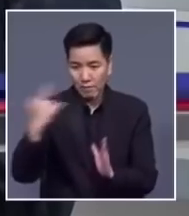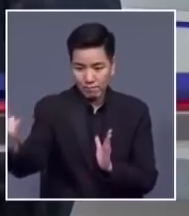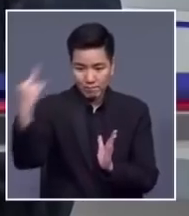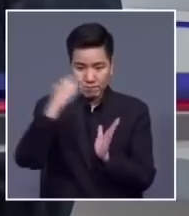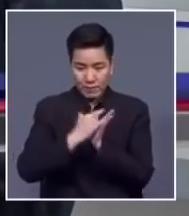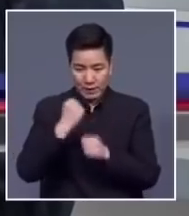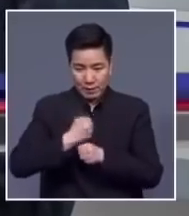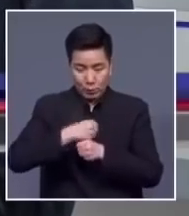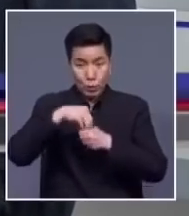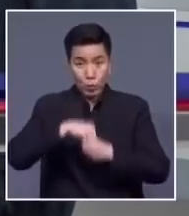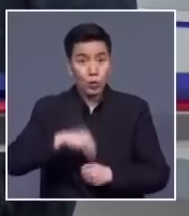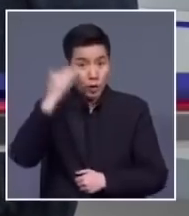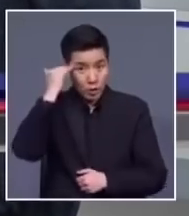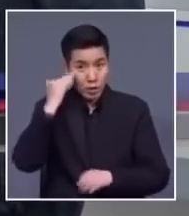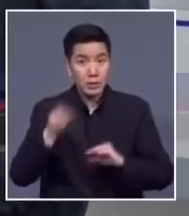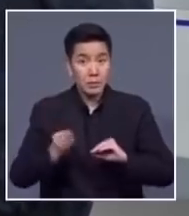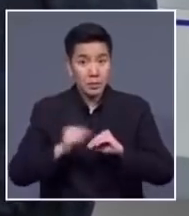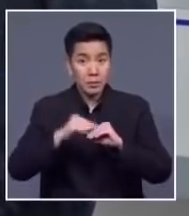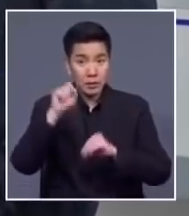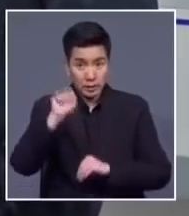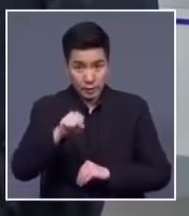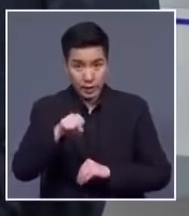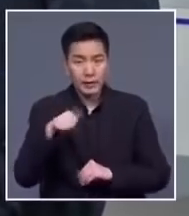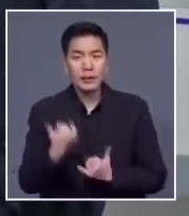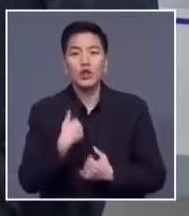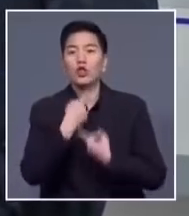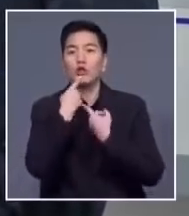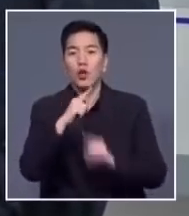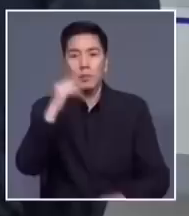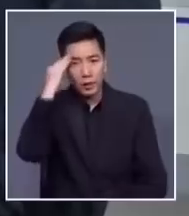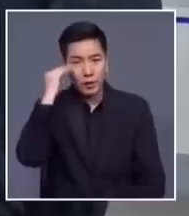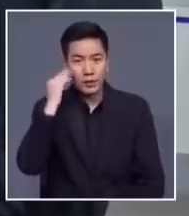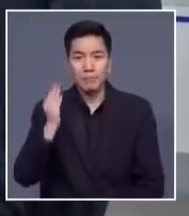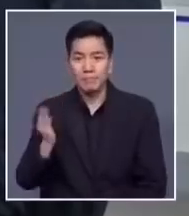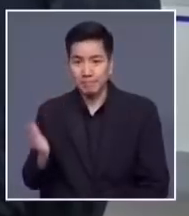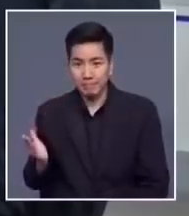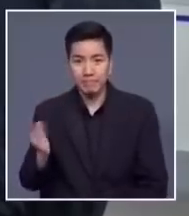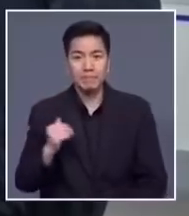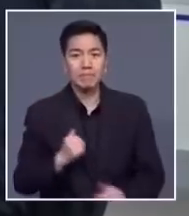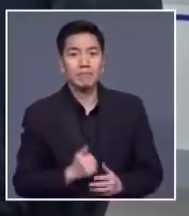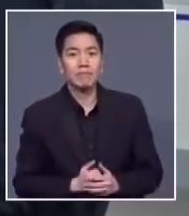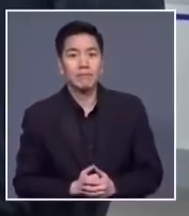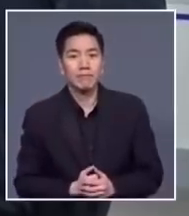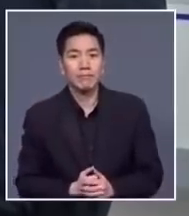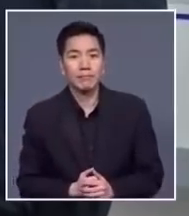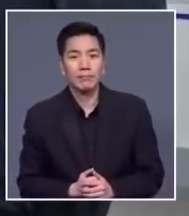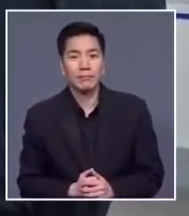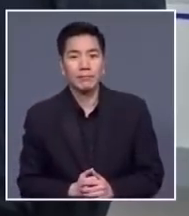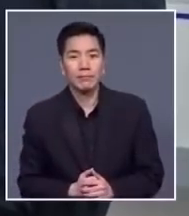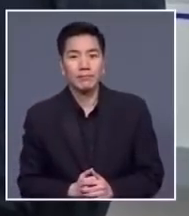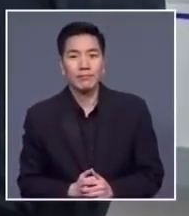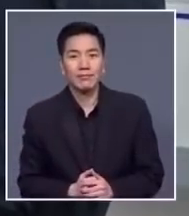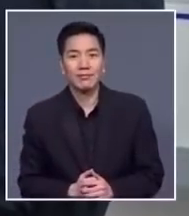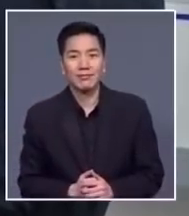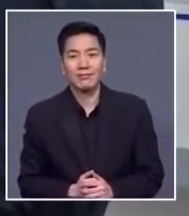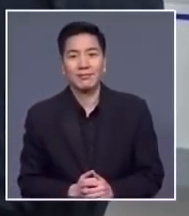국근로자보내만주신다면요환영하고요한가지덧붙인다면은사실우리한국의기술과